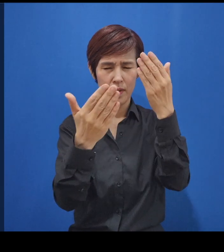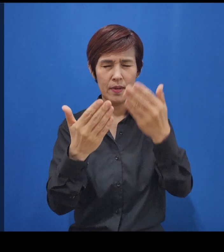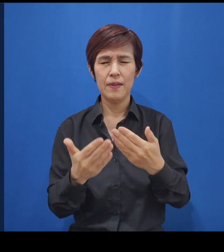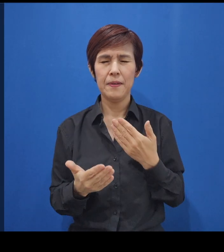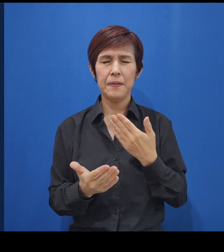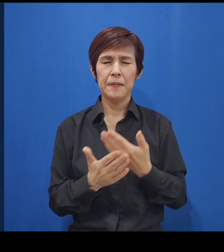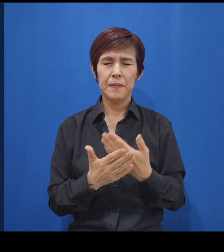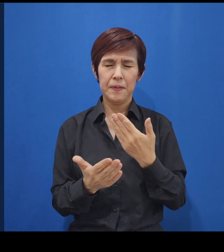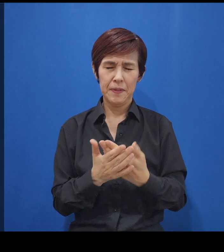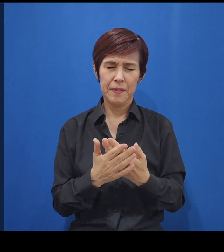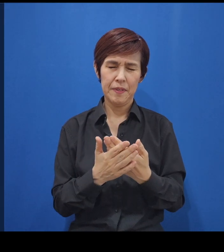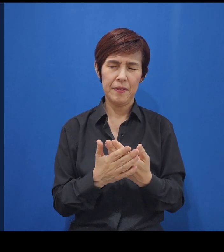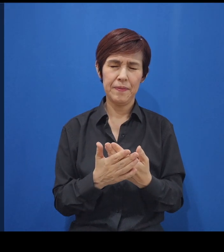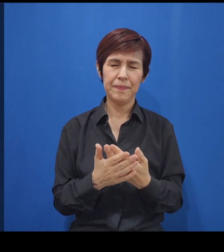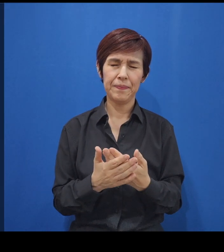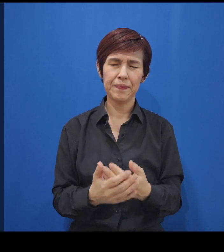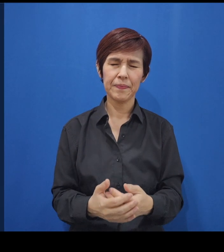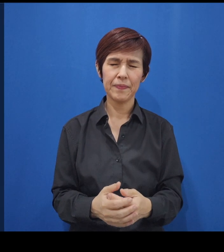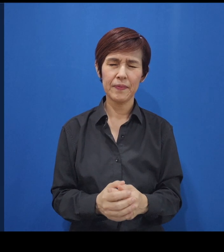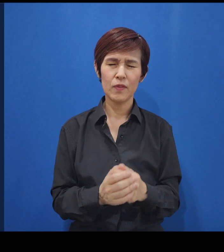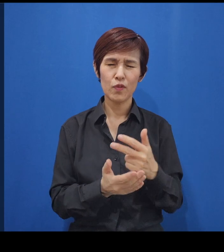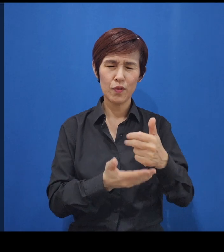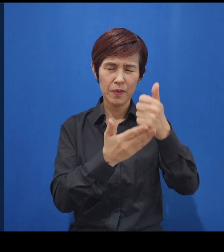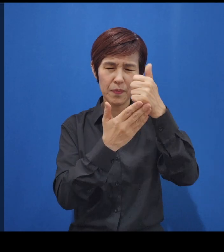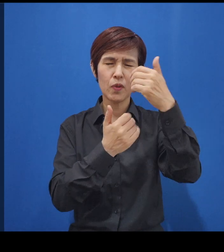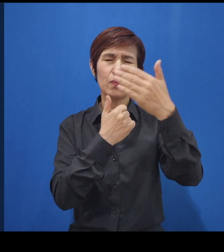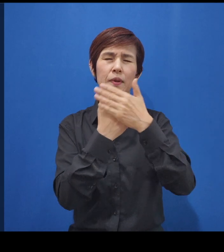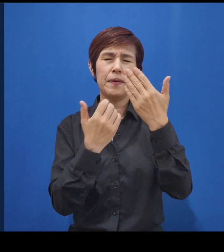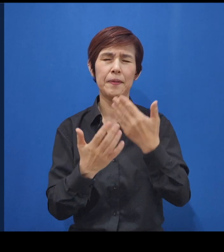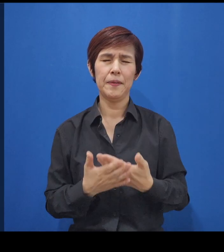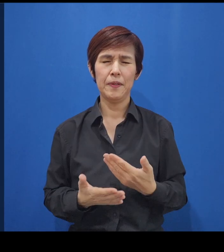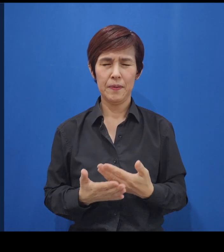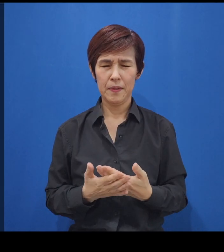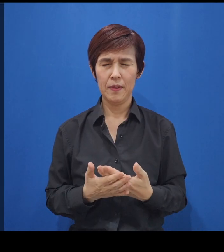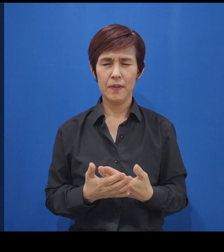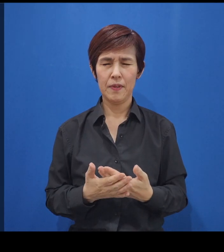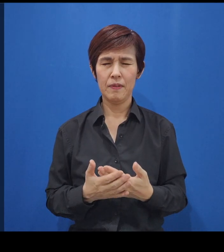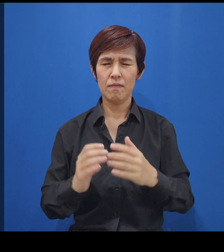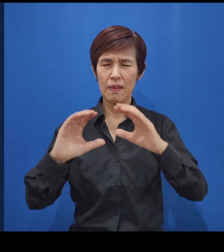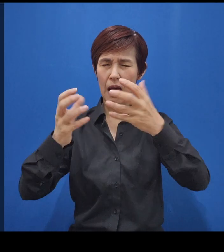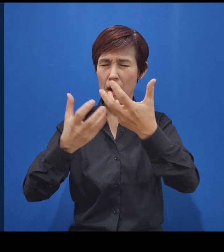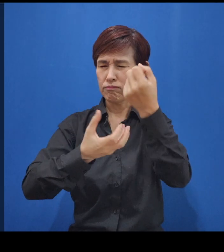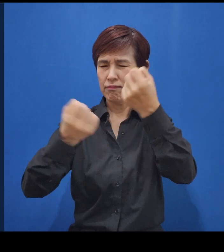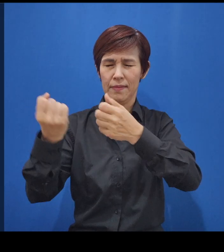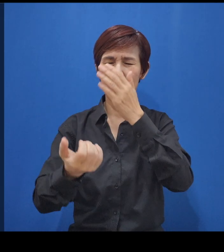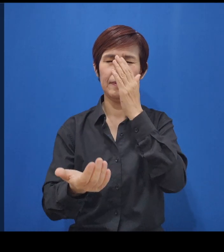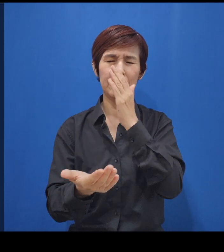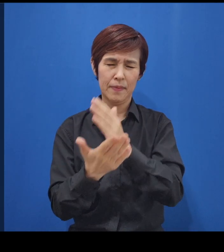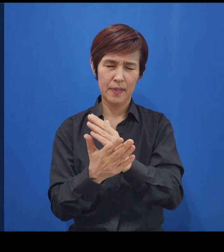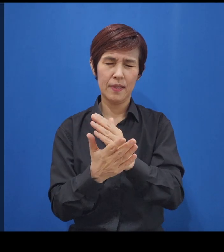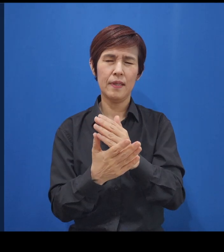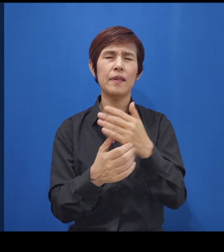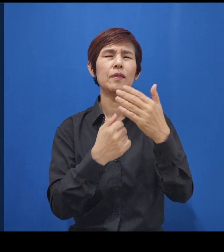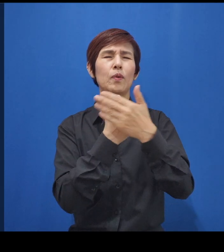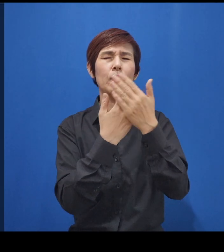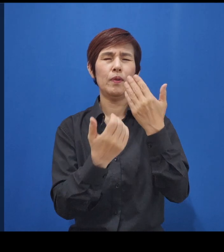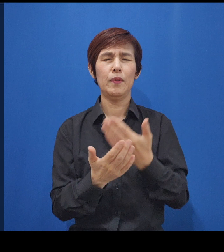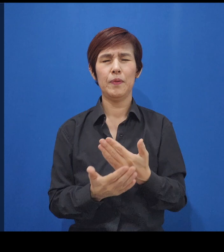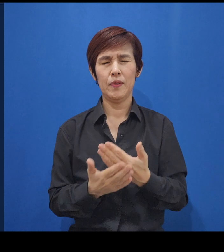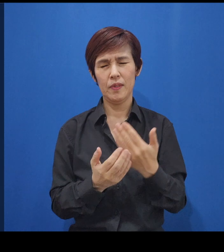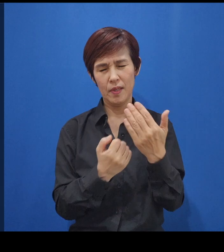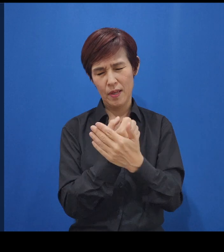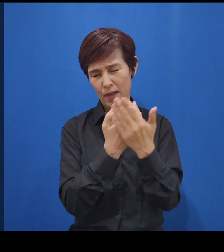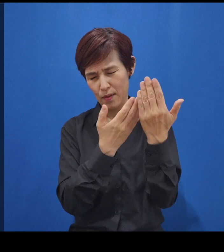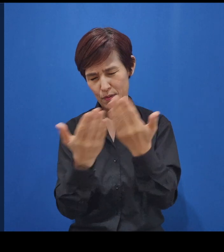인도하여 주시기를 주님 간절히 원합니다. 주여 도와주시옵소서. 나라가 더 이상 분열되지 아니하도록 주님